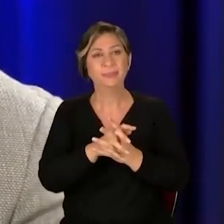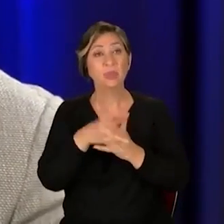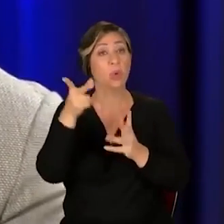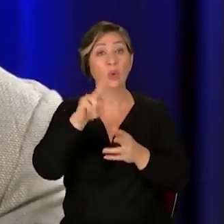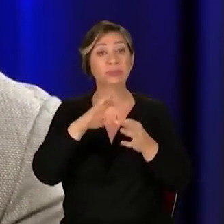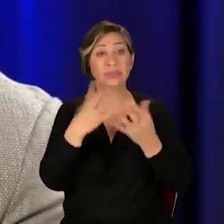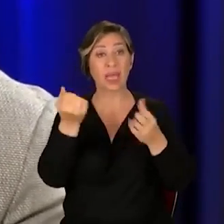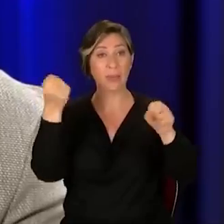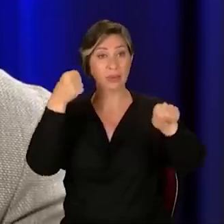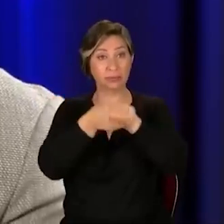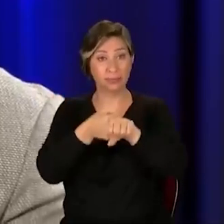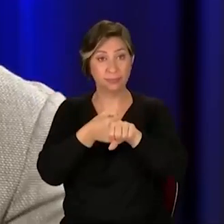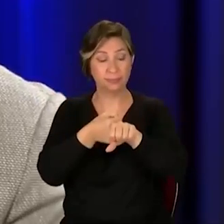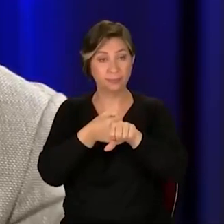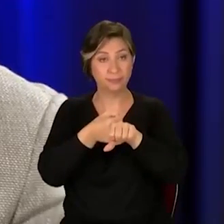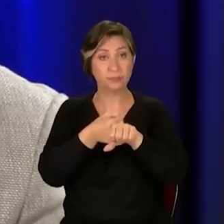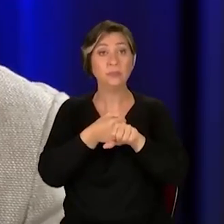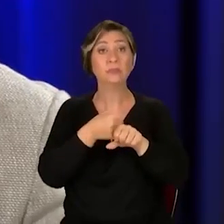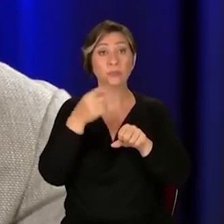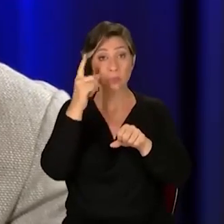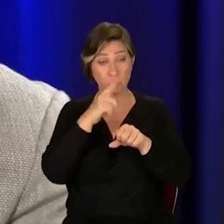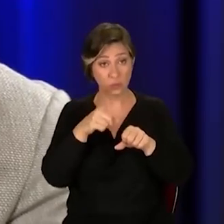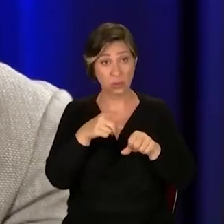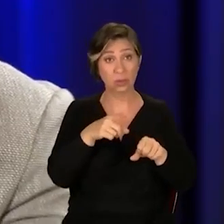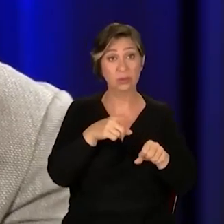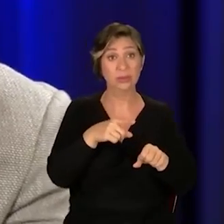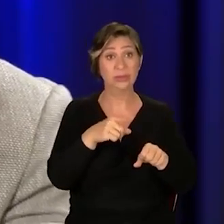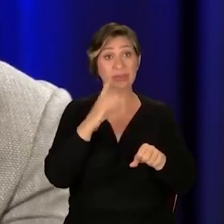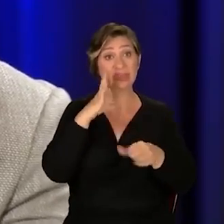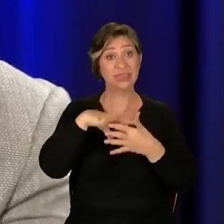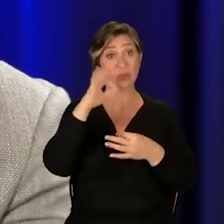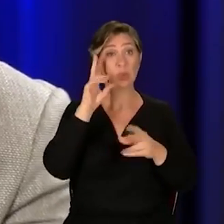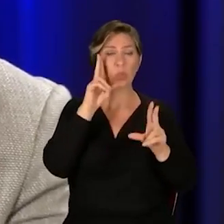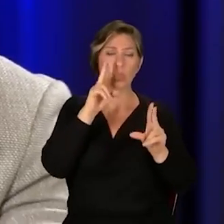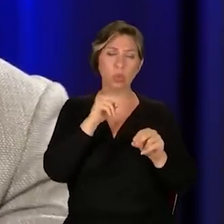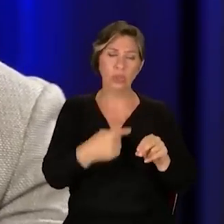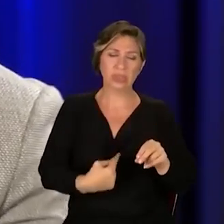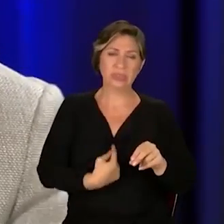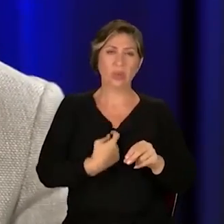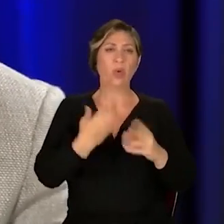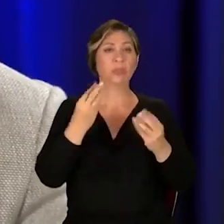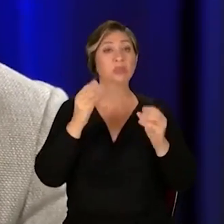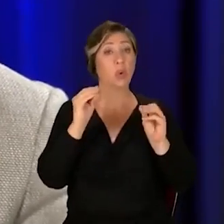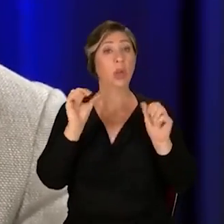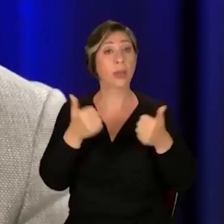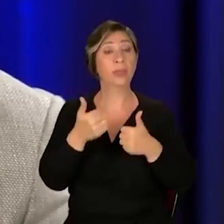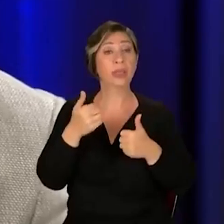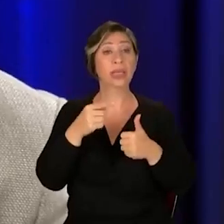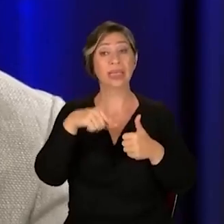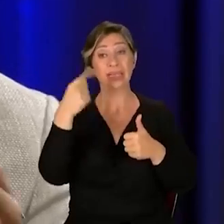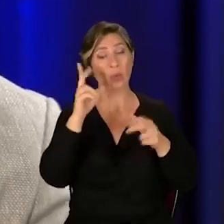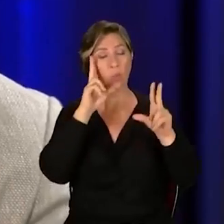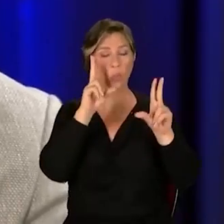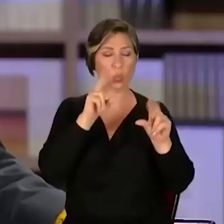ölüm sebebi trafik kazaları. Evet. Dolayısıyla yani kişinin uykulu hissediyor olması çok önemli. Diğer bir şey de uyku